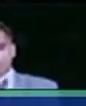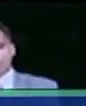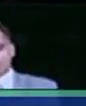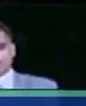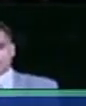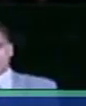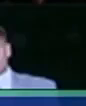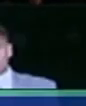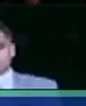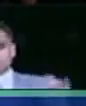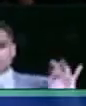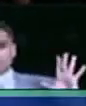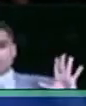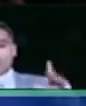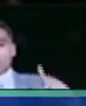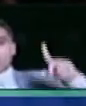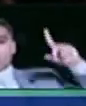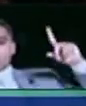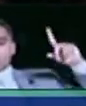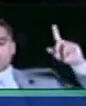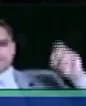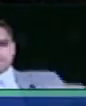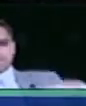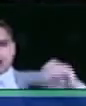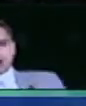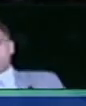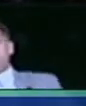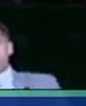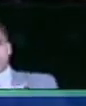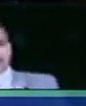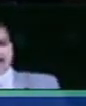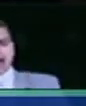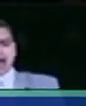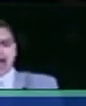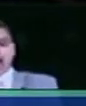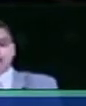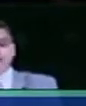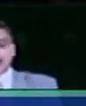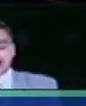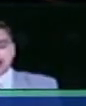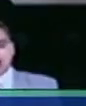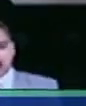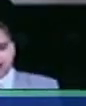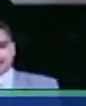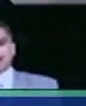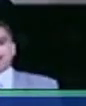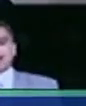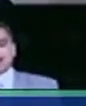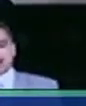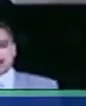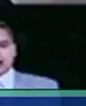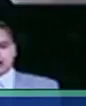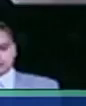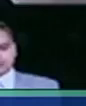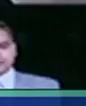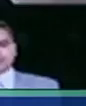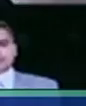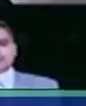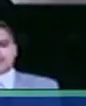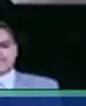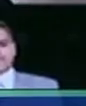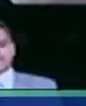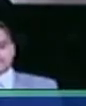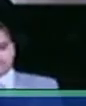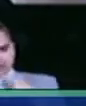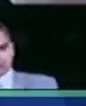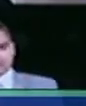ومتيقنا بأن الله لا يضيع أجر من أحسن عملا، ساعيا من أجل